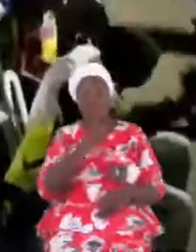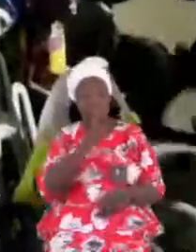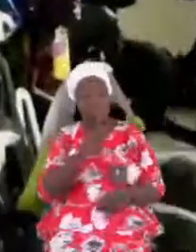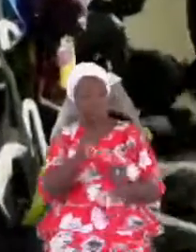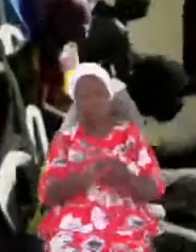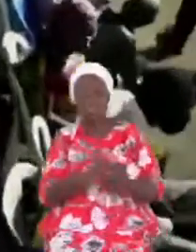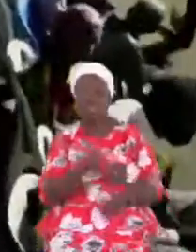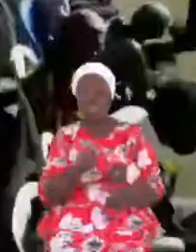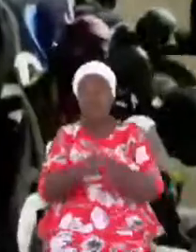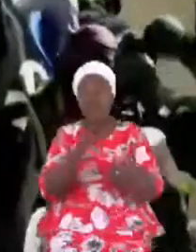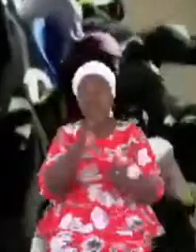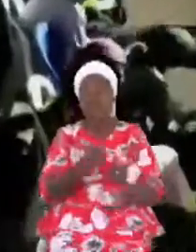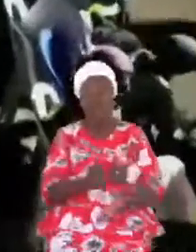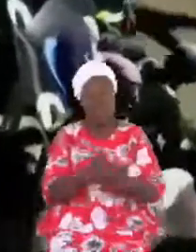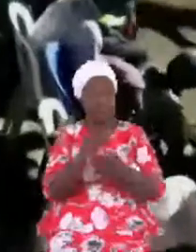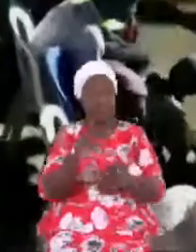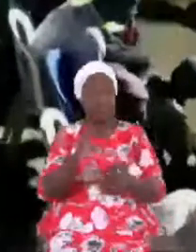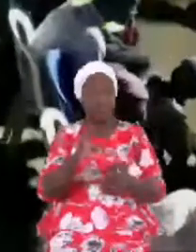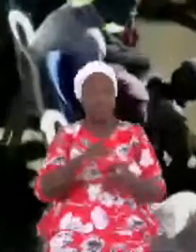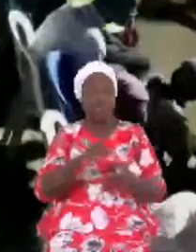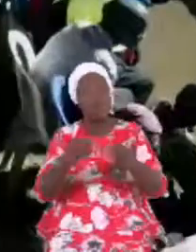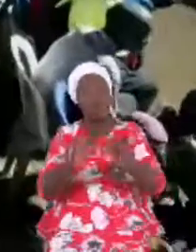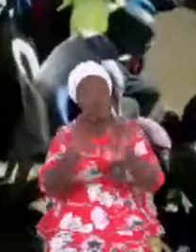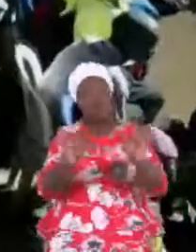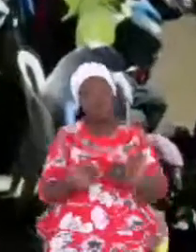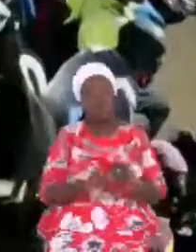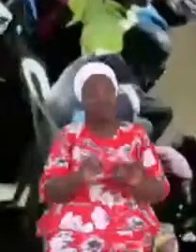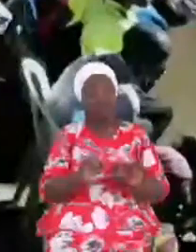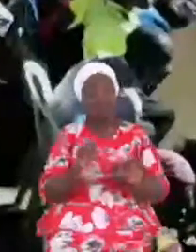Assurez-vous que tout le monde reçoive l'affiche.